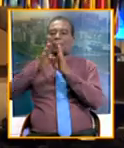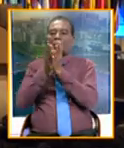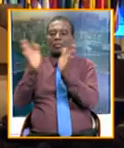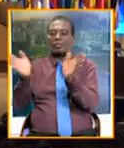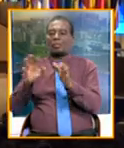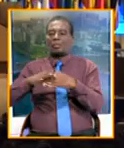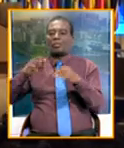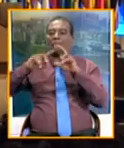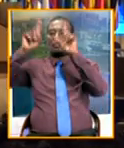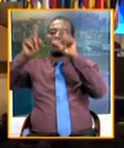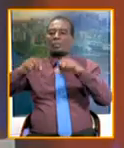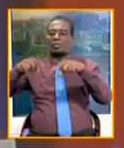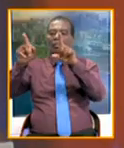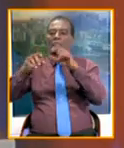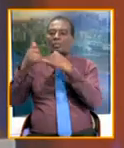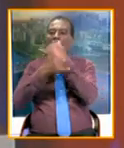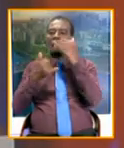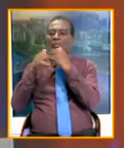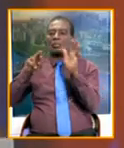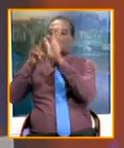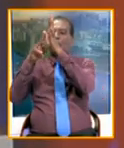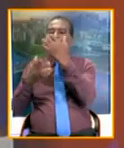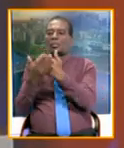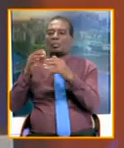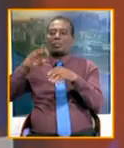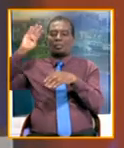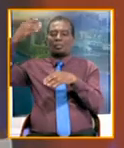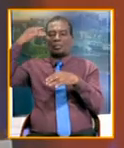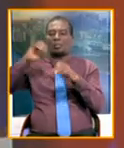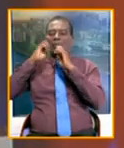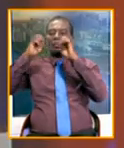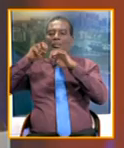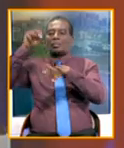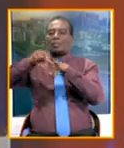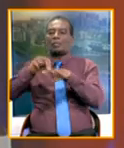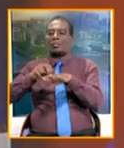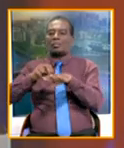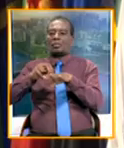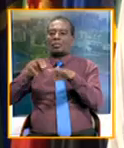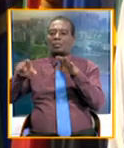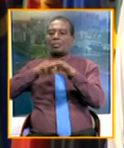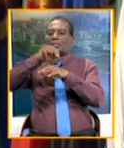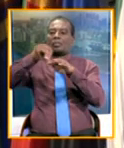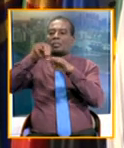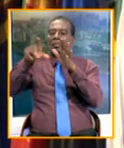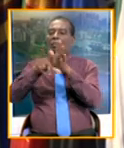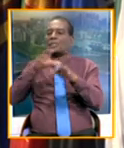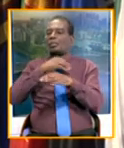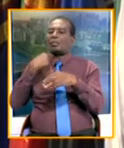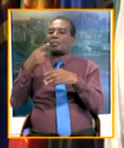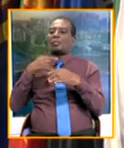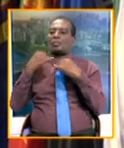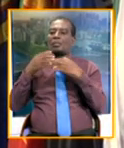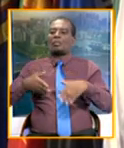pays représenté pour l'occasion par la ministre de l'Éducation nationale et de l'alphabétisation a exprimé la gratitude